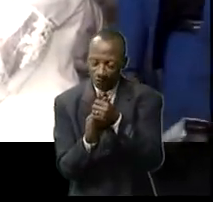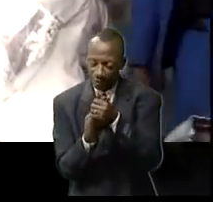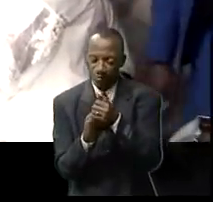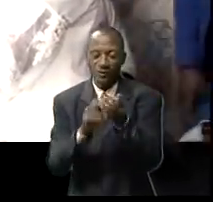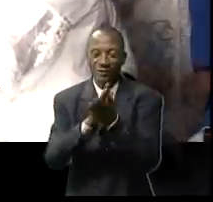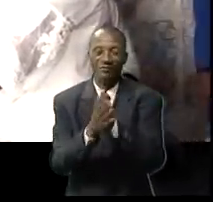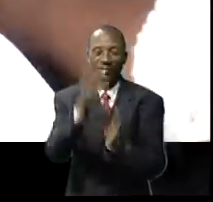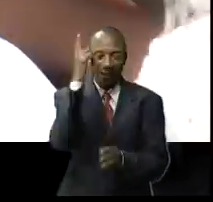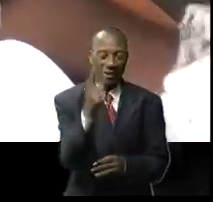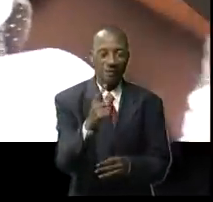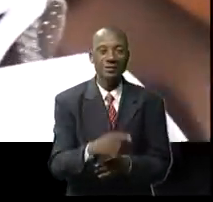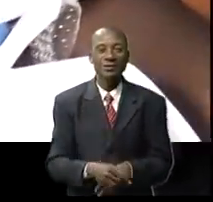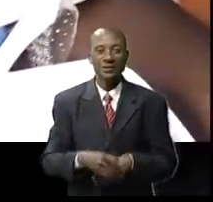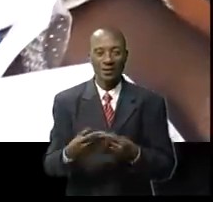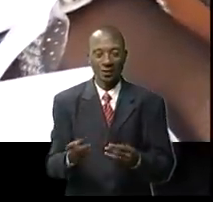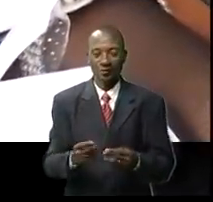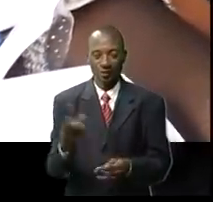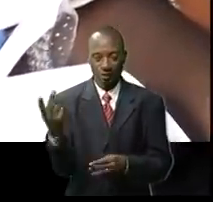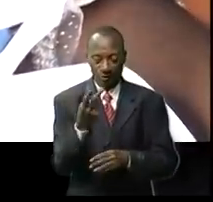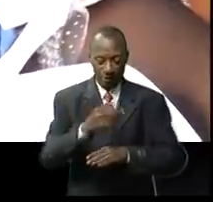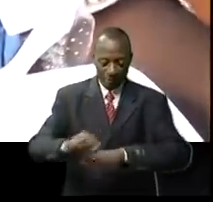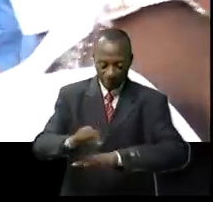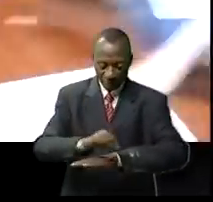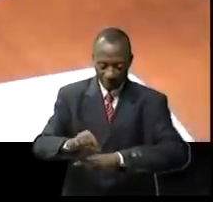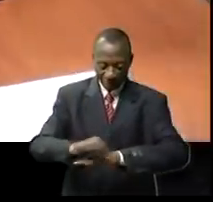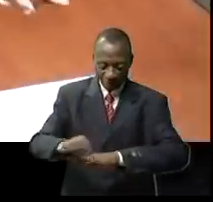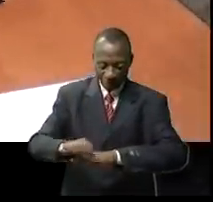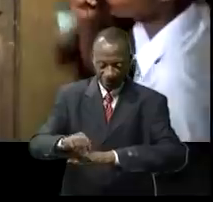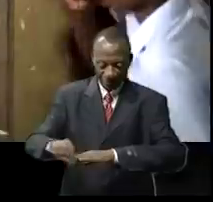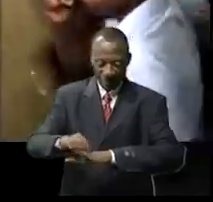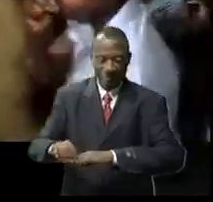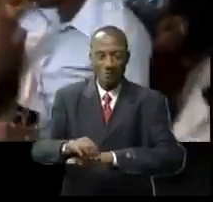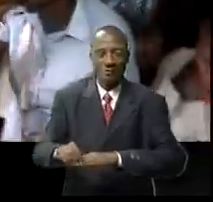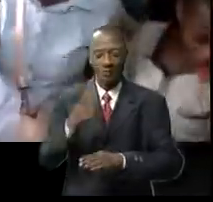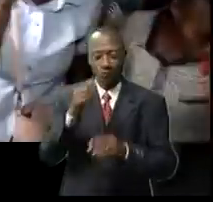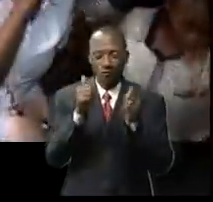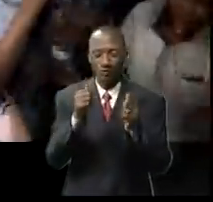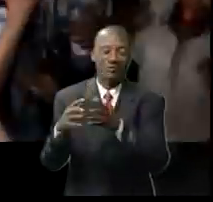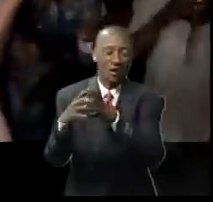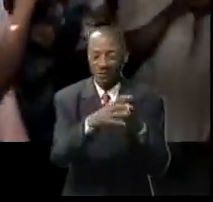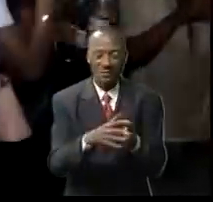communal, les deux conjoints ont opté pour le régime de la communauté universelle des biens.